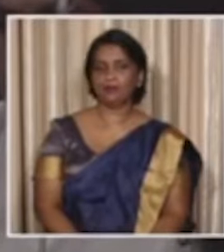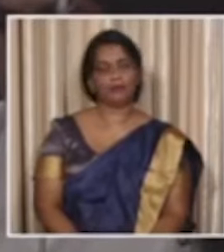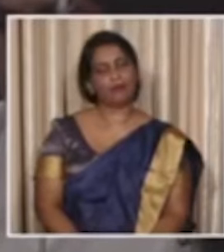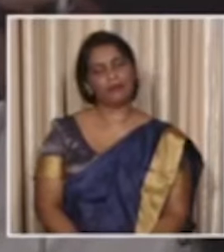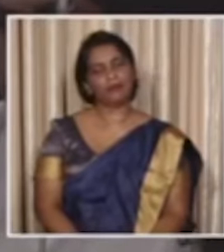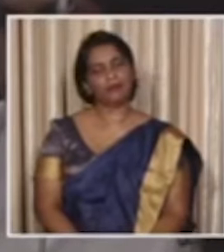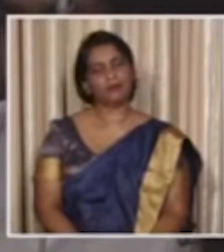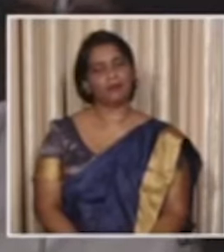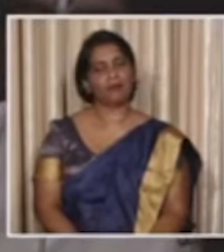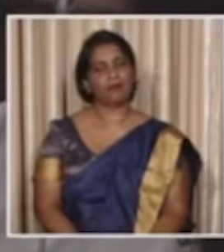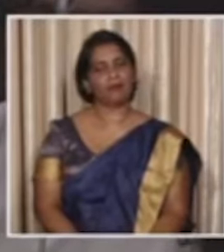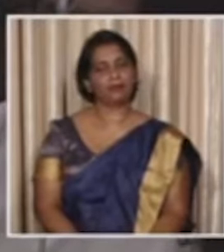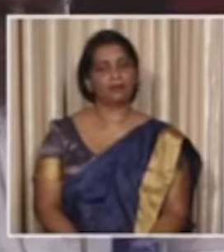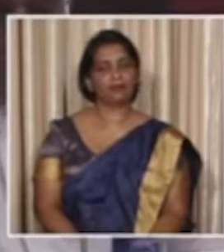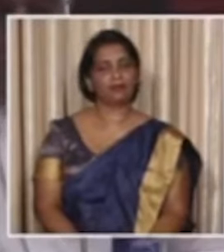මම කියන්නේ